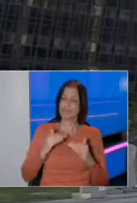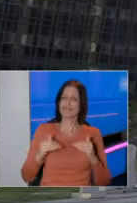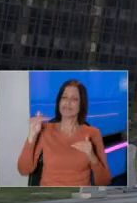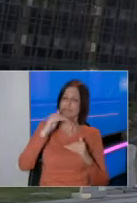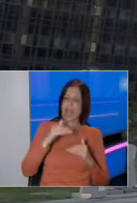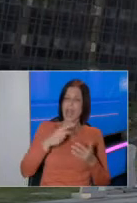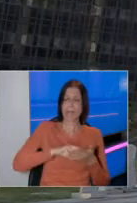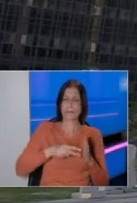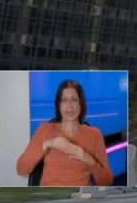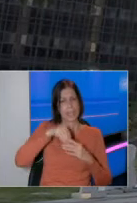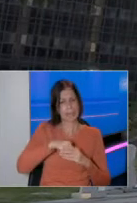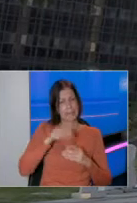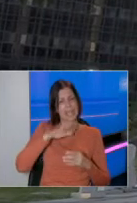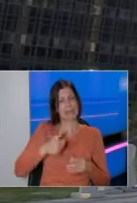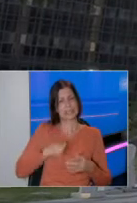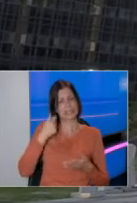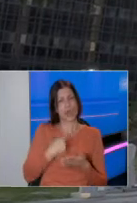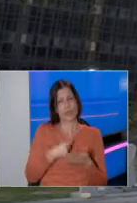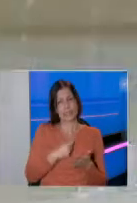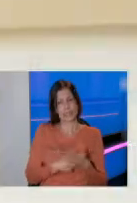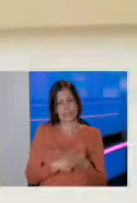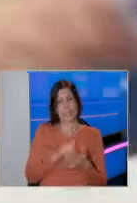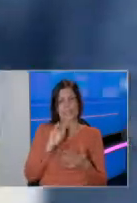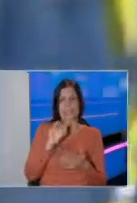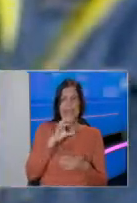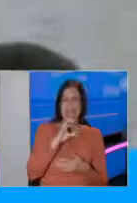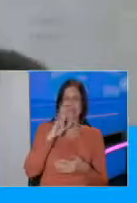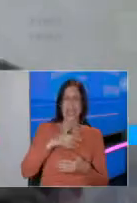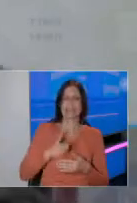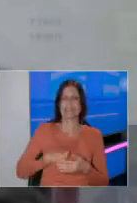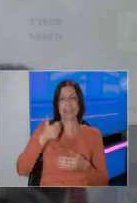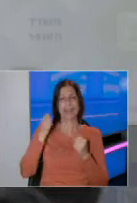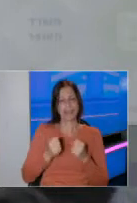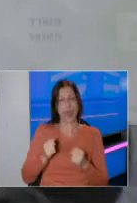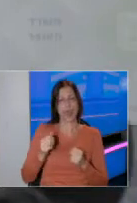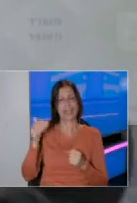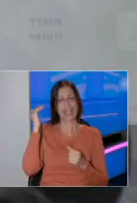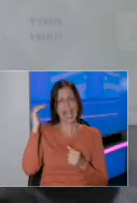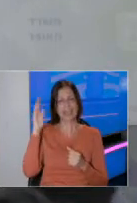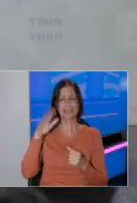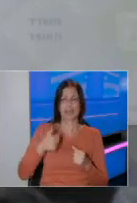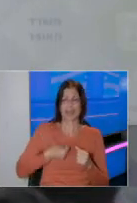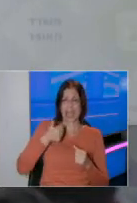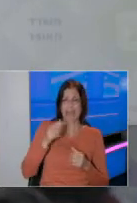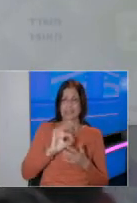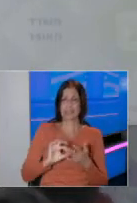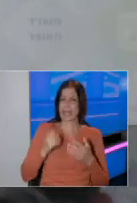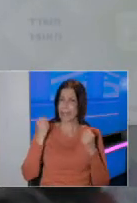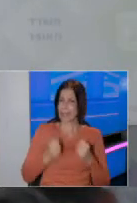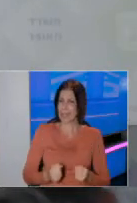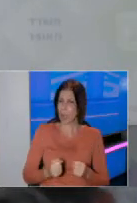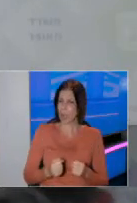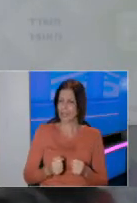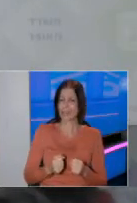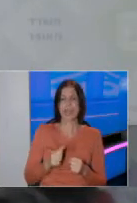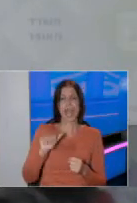וגם שר האוצר ישראל כץ, וגם שר הביטחון בני גנץ, ומנכ"ל משרד הביטחון, אלוף